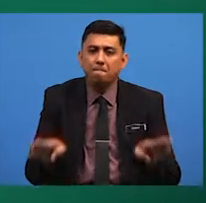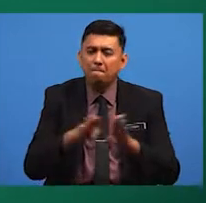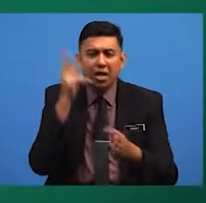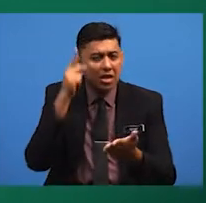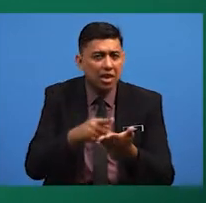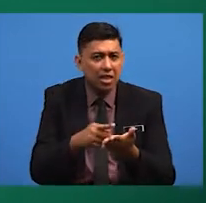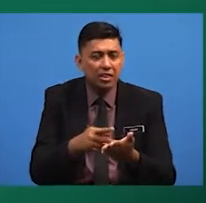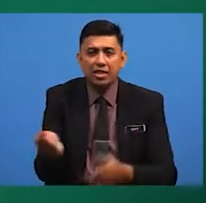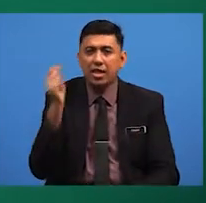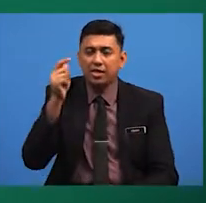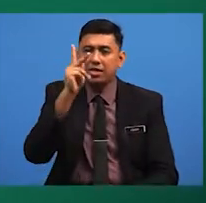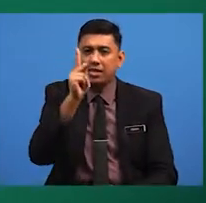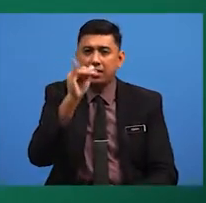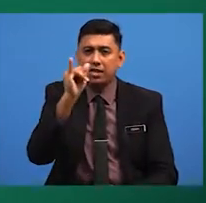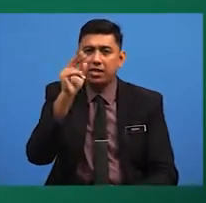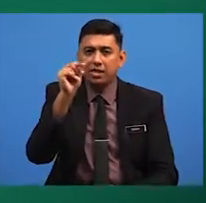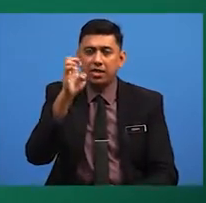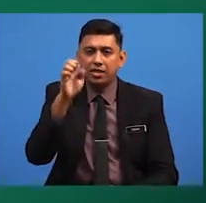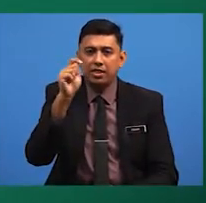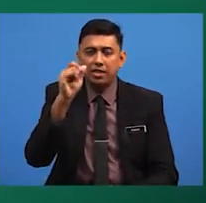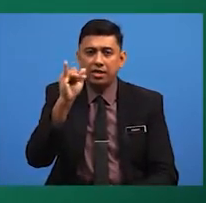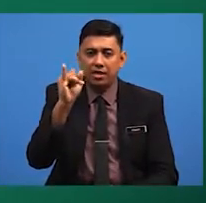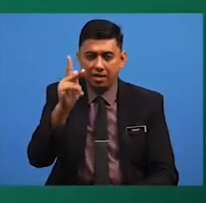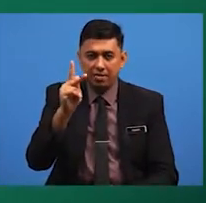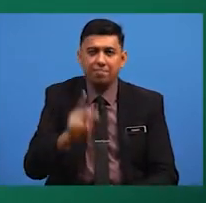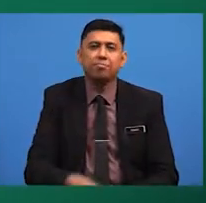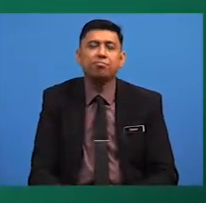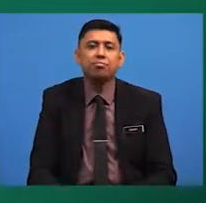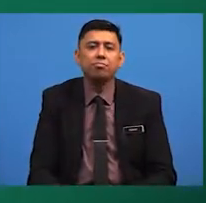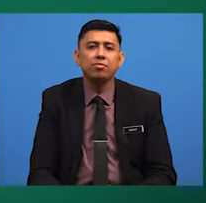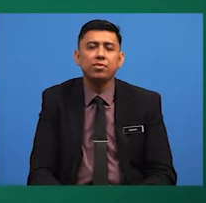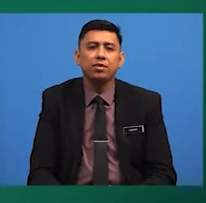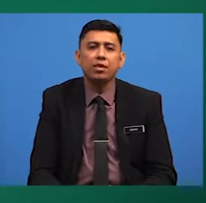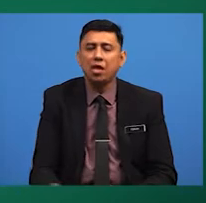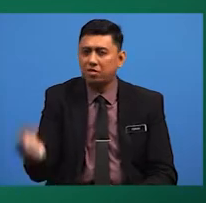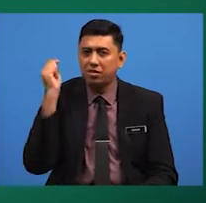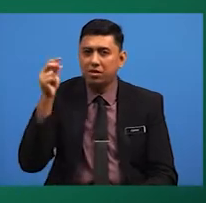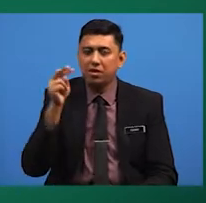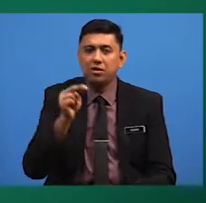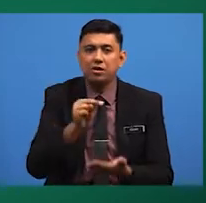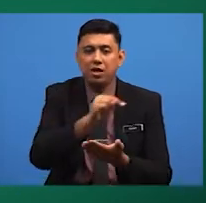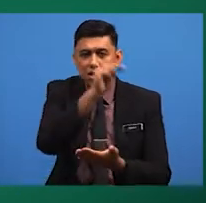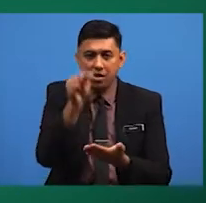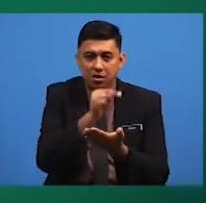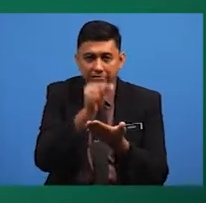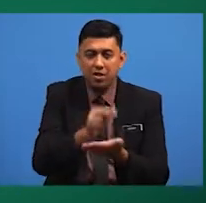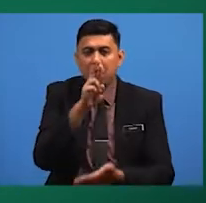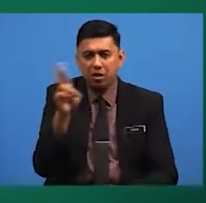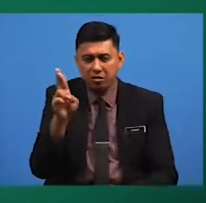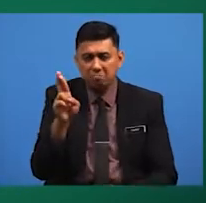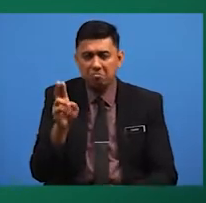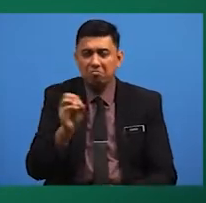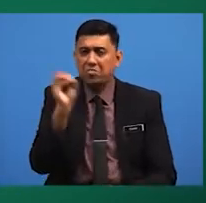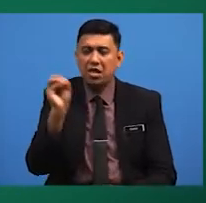tenaga kinetik terbaik tenaga Nokia adalah tenaga yang tidak